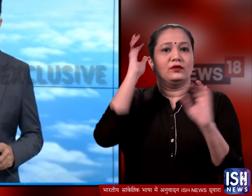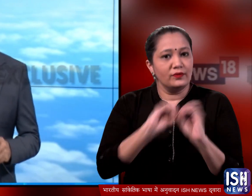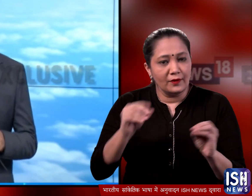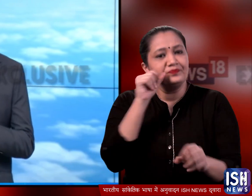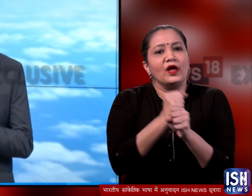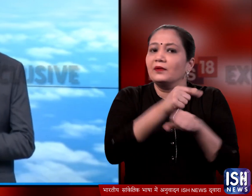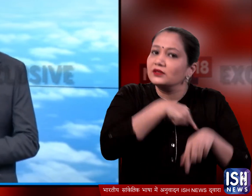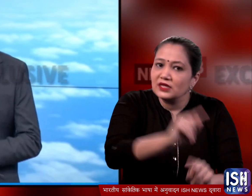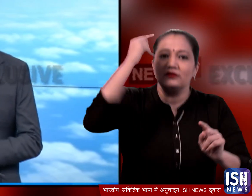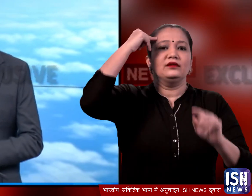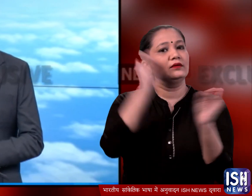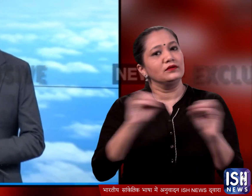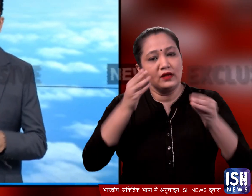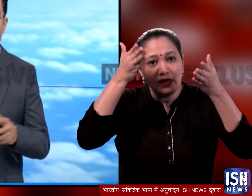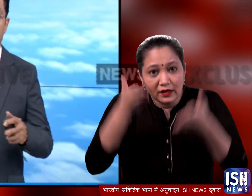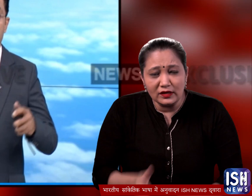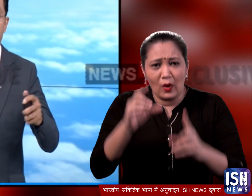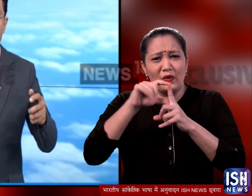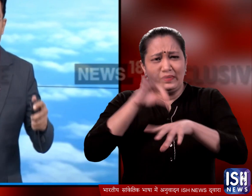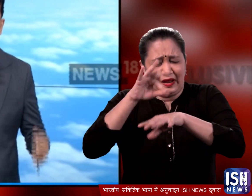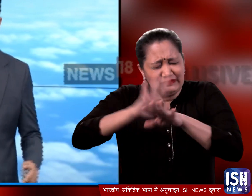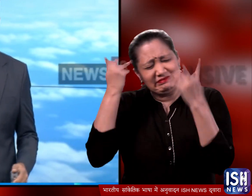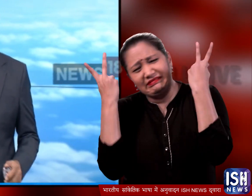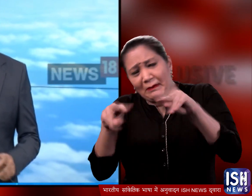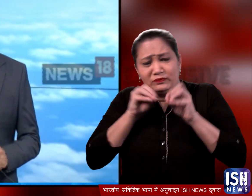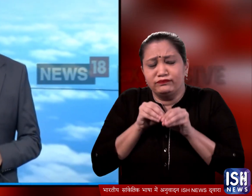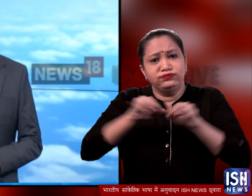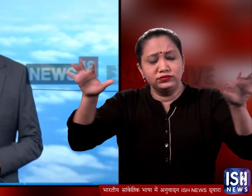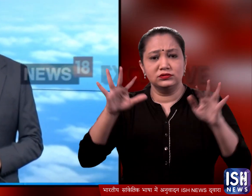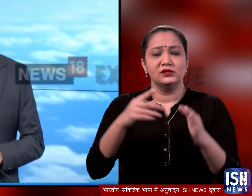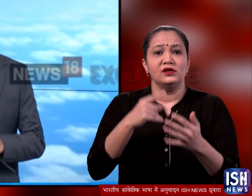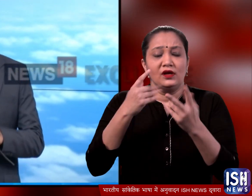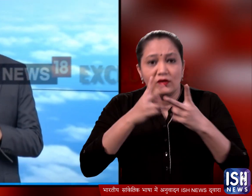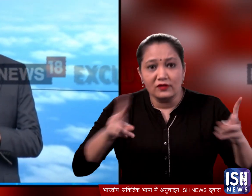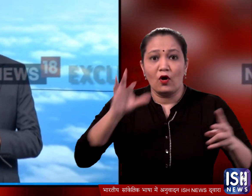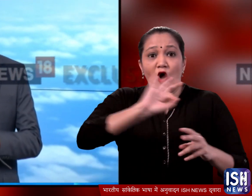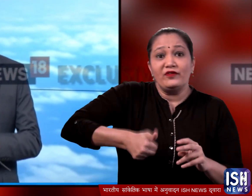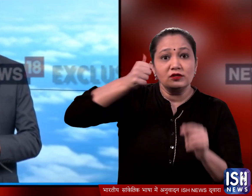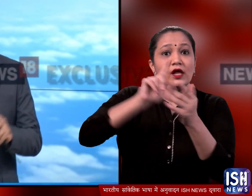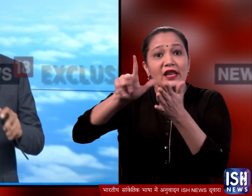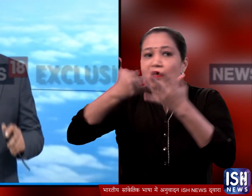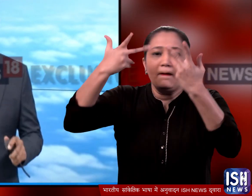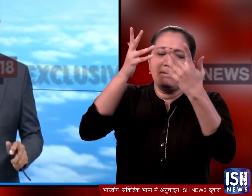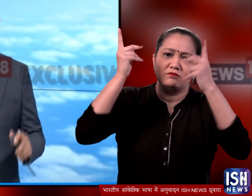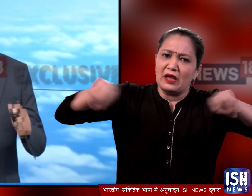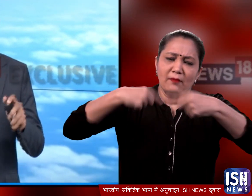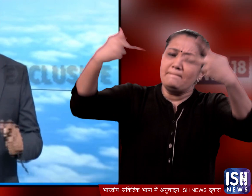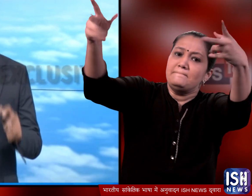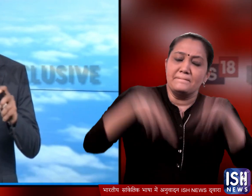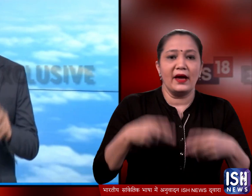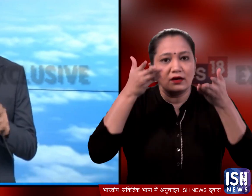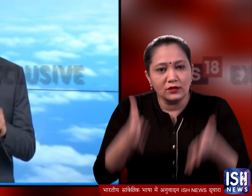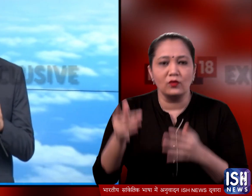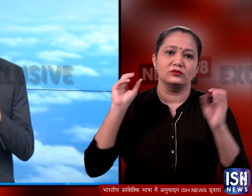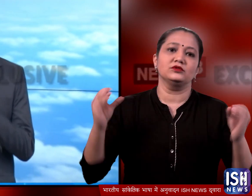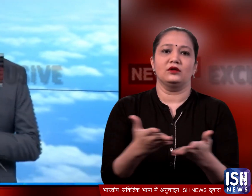ध्यान दिया, न ही प्रशासन को ख्याल आया और अब वहां डेंगू इस कदर बेकाबू है कि राजस्थान में स्वास्थ्य कर्मियों की छुट्टियां रद्द करके डेंगू